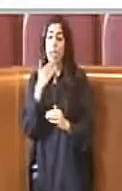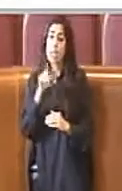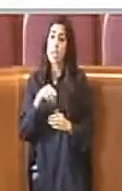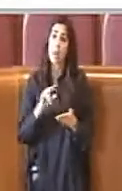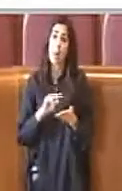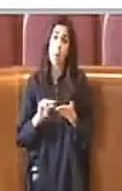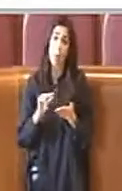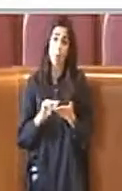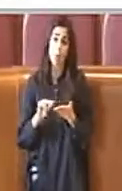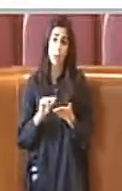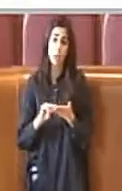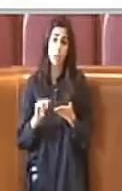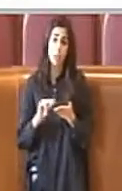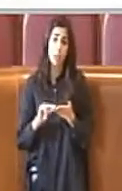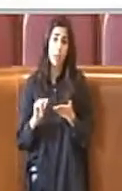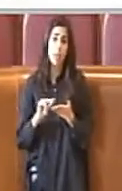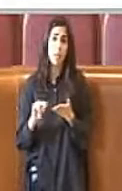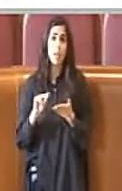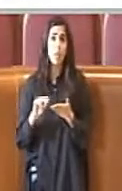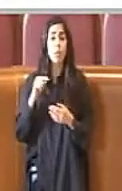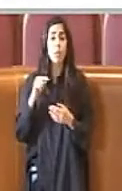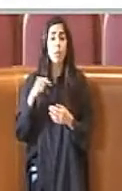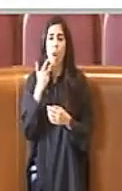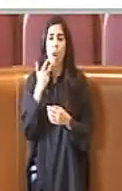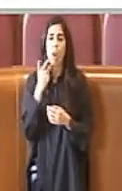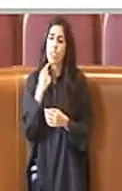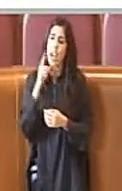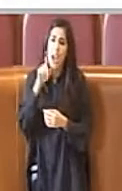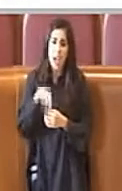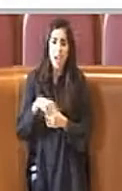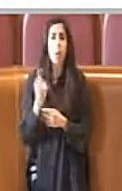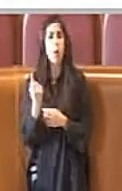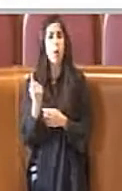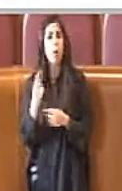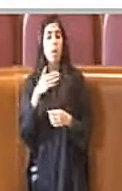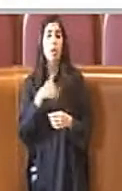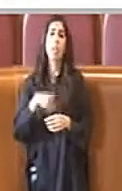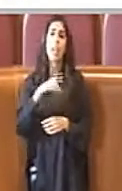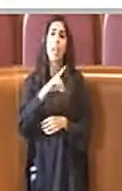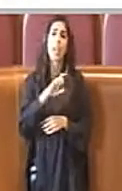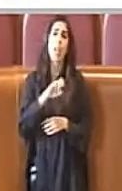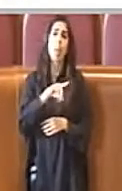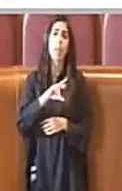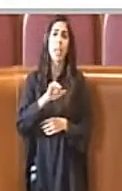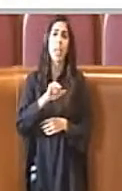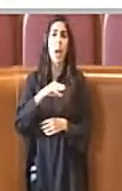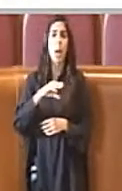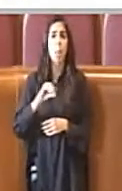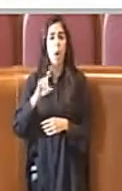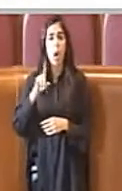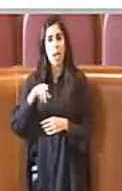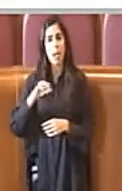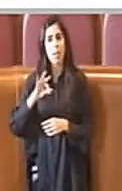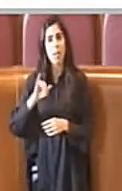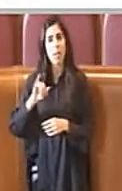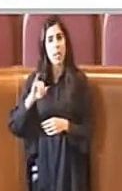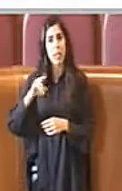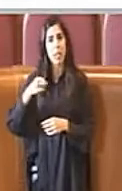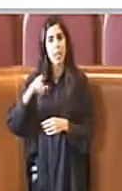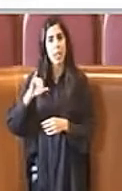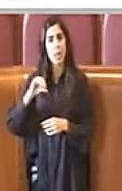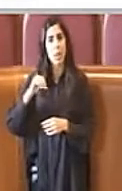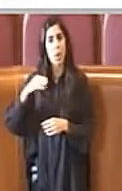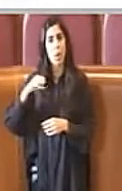cosa ci tenevo a dire ai consiglieri de priamo e figliomeni non sono intervenuta prima però ecco perché mi riservavo di farlo adesso